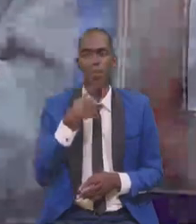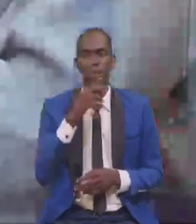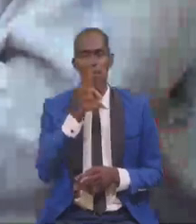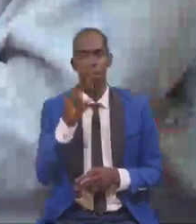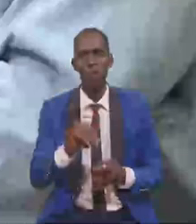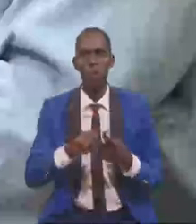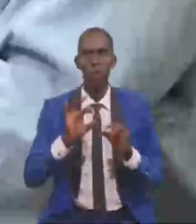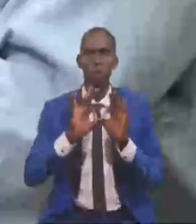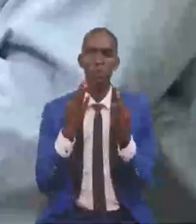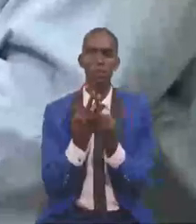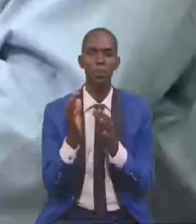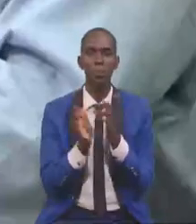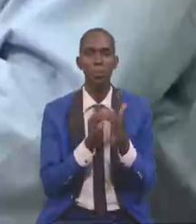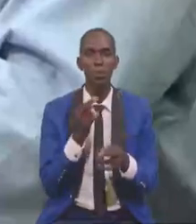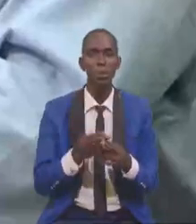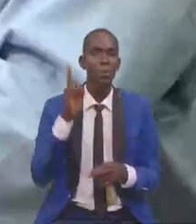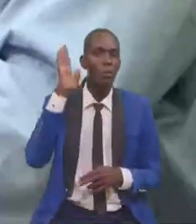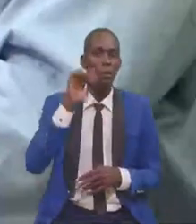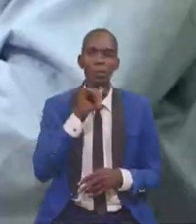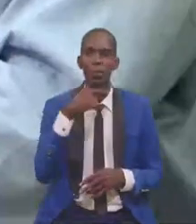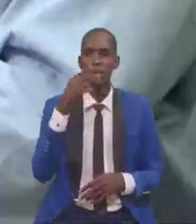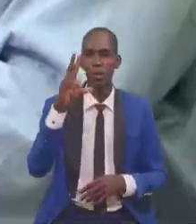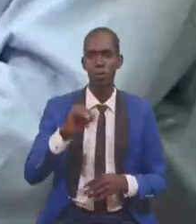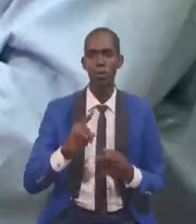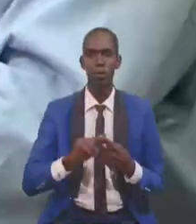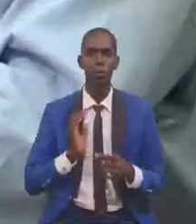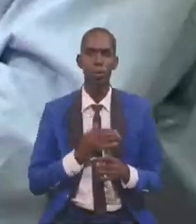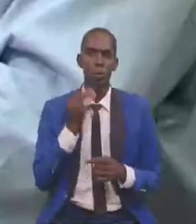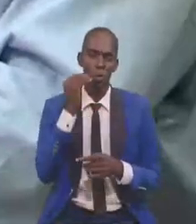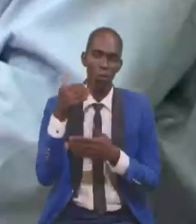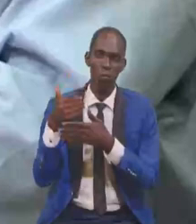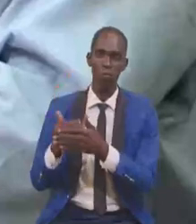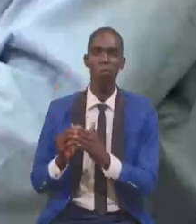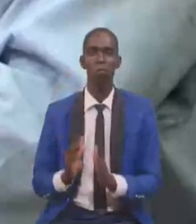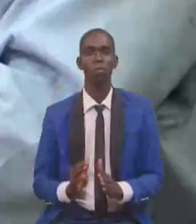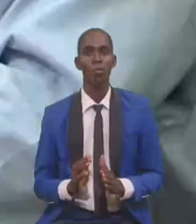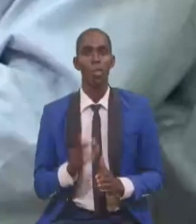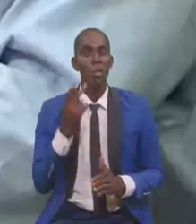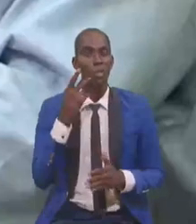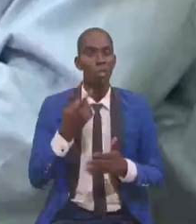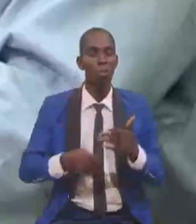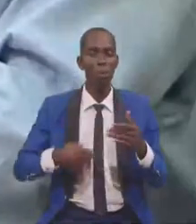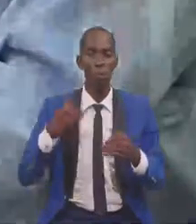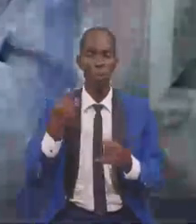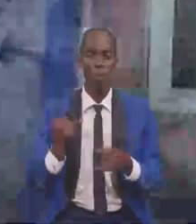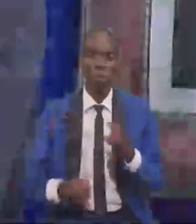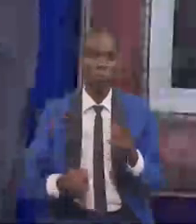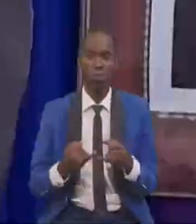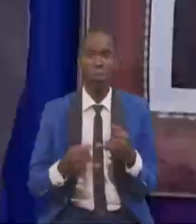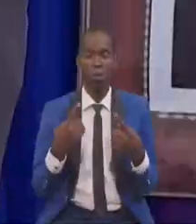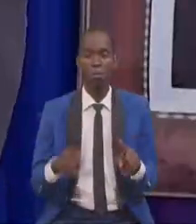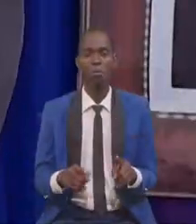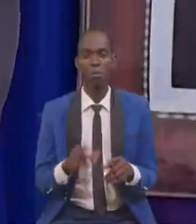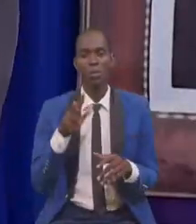votre famille. Il ne dira pas non à nos voisins. Voyons le résultat au verset